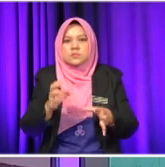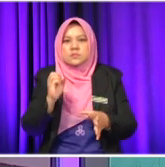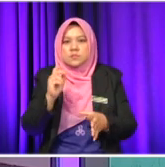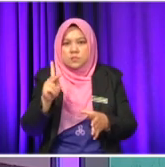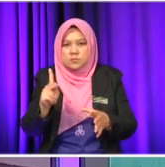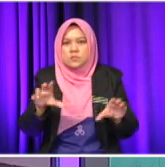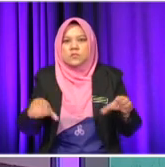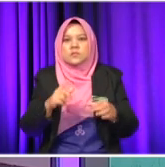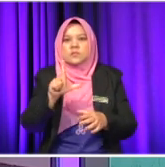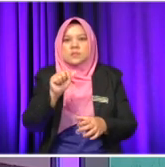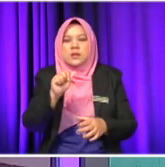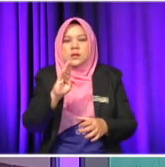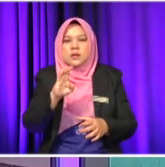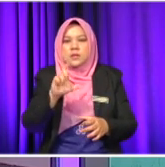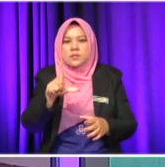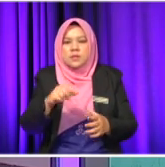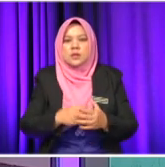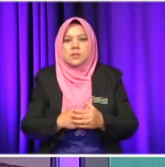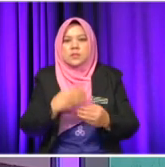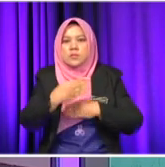rasakan buat macam-macam